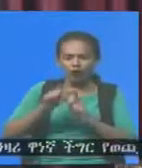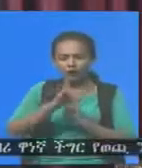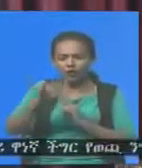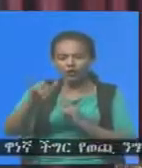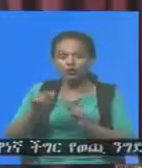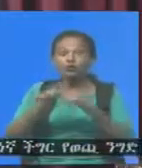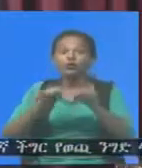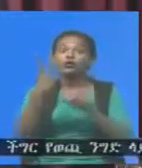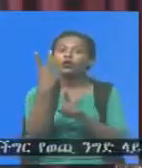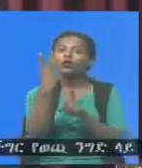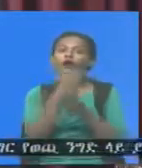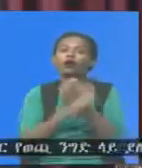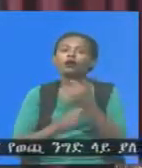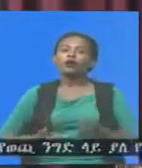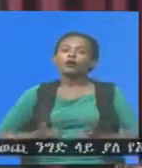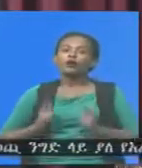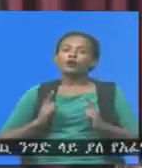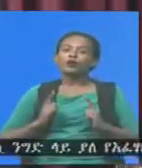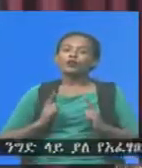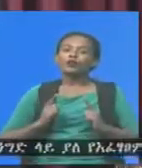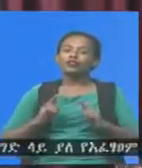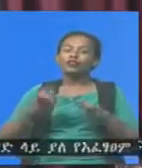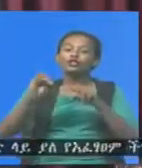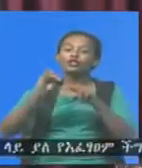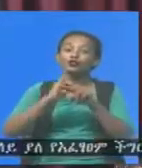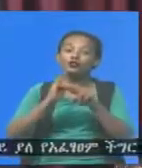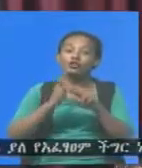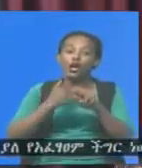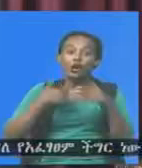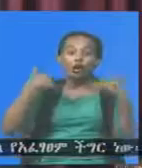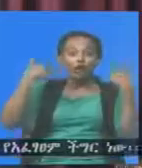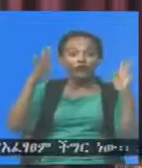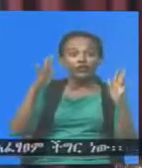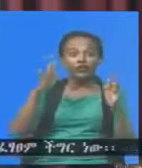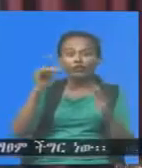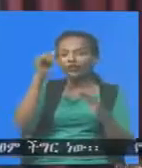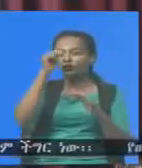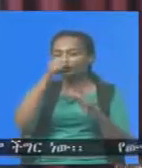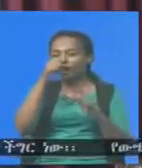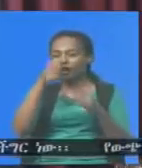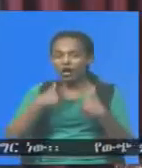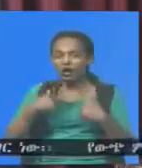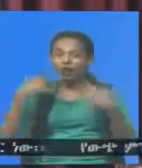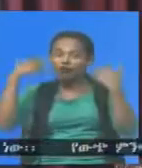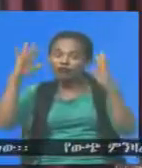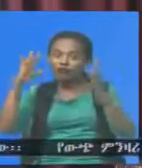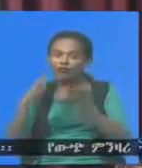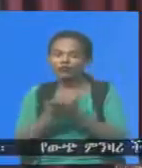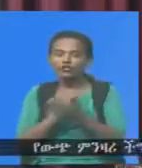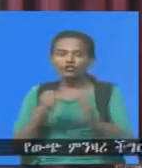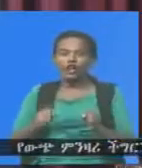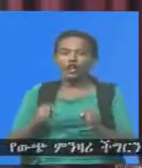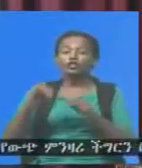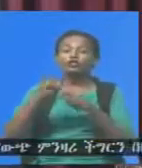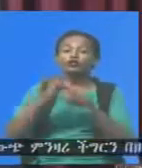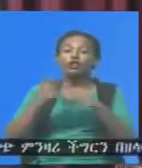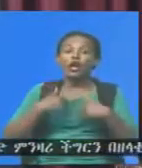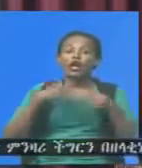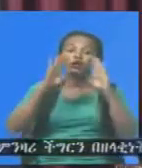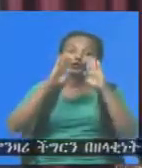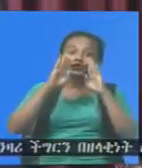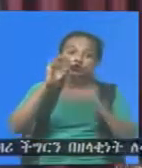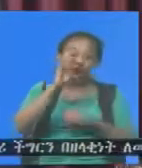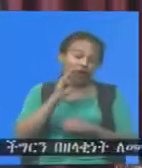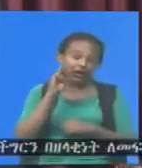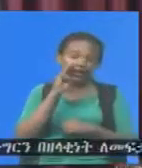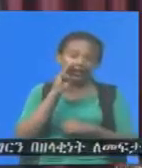ኖራል። ጅቡቲ ያለ አፋር፣ ኢትዮጵያ ያለ አፋር፣ ኤርትራ ያለ አፋር መውሰድ ይችላል። ጅቡቲ ያለ ሶማሌ፣ ሶማሊያ ያለ